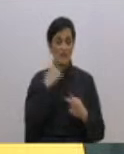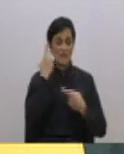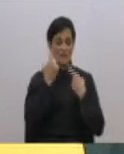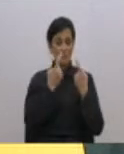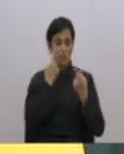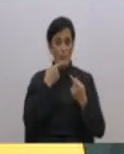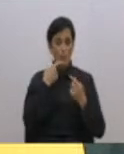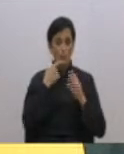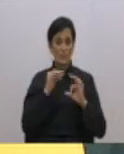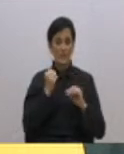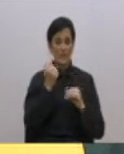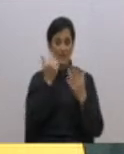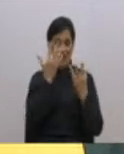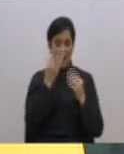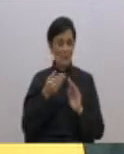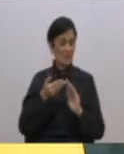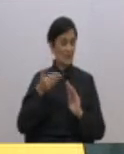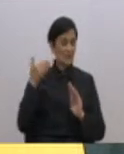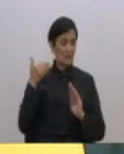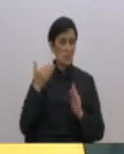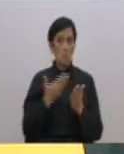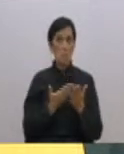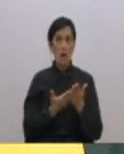რომ აი სულ რამდენიმე დღის წინ მაგალითად